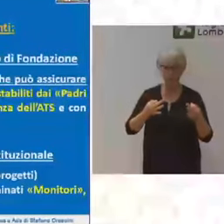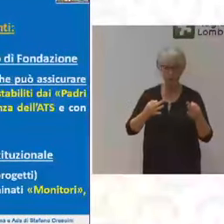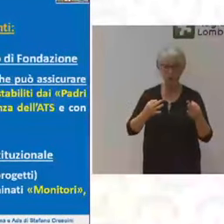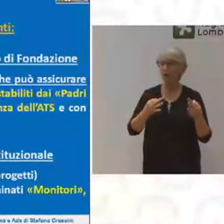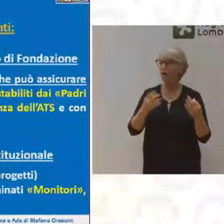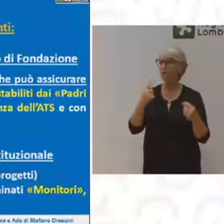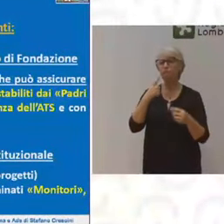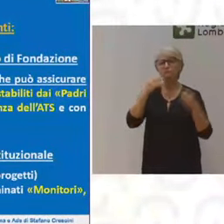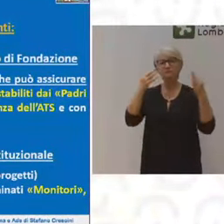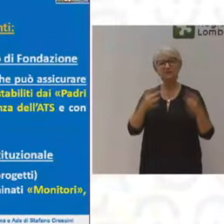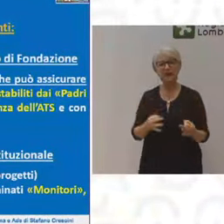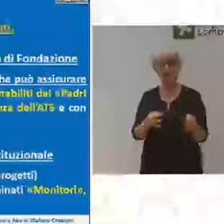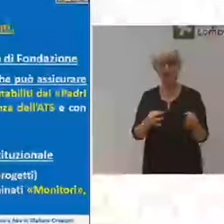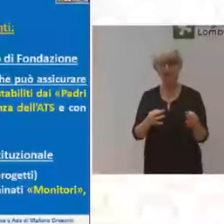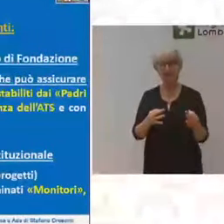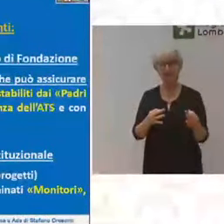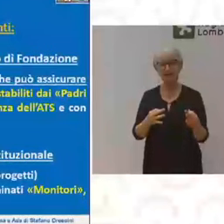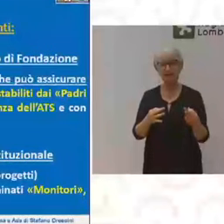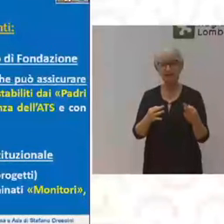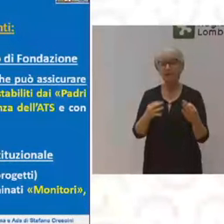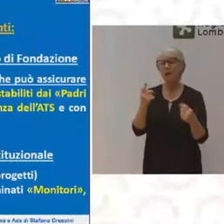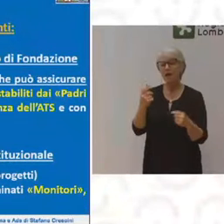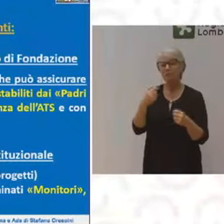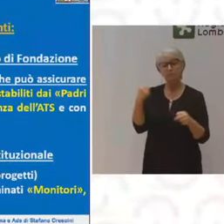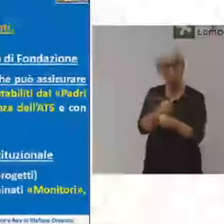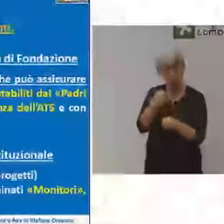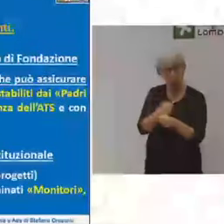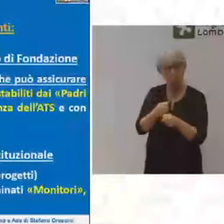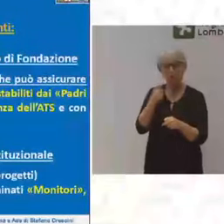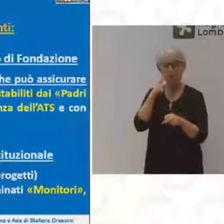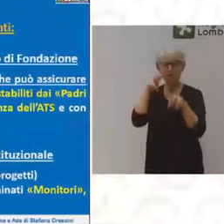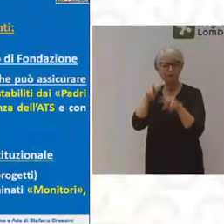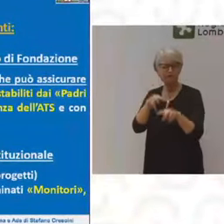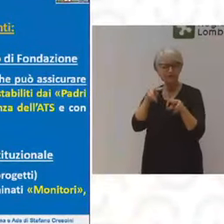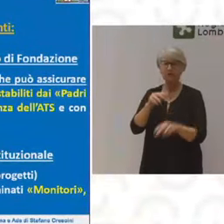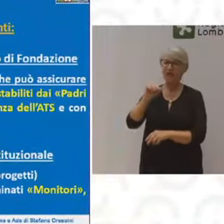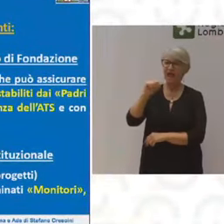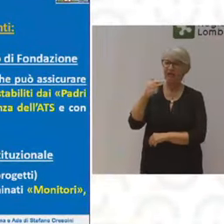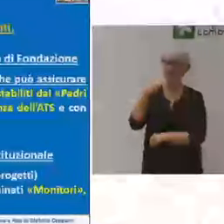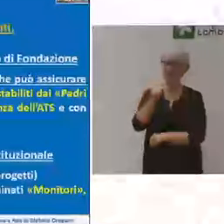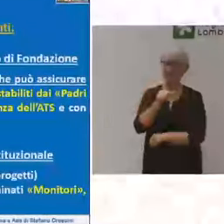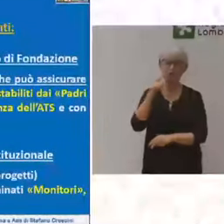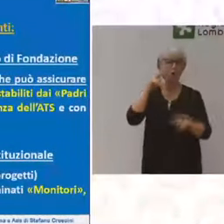statutari stabiliti dai padri costituenti e opera sotto la vigilanza dell'ATS e